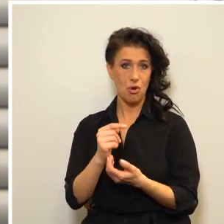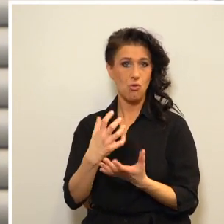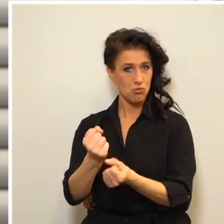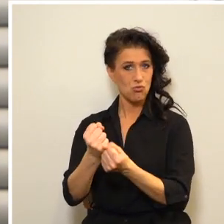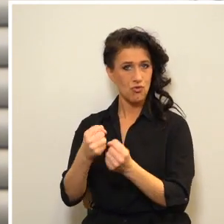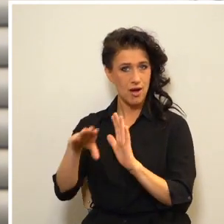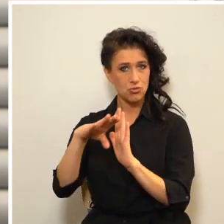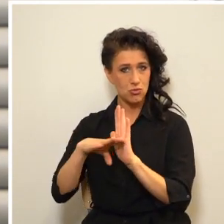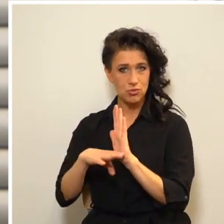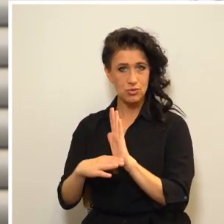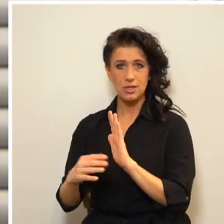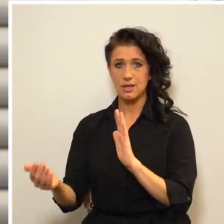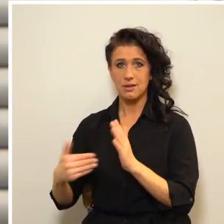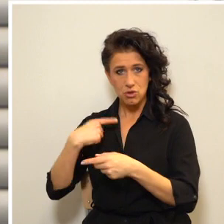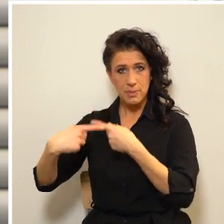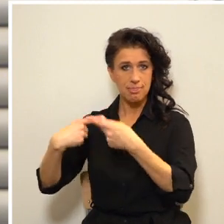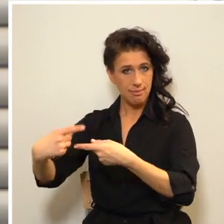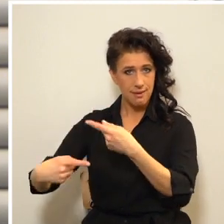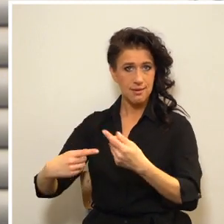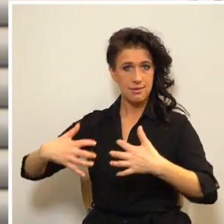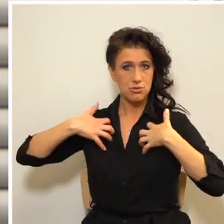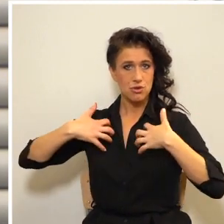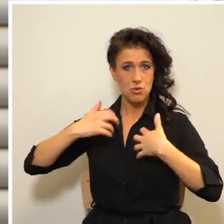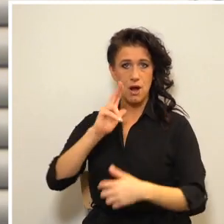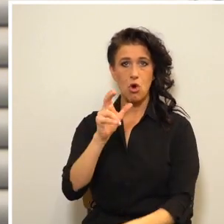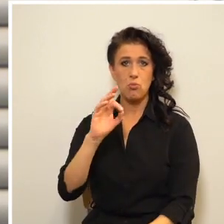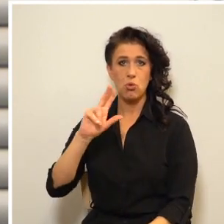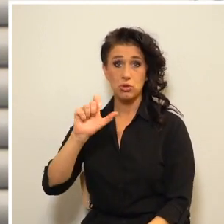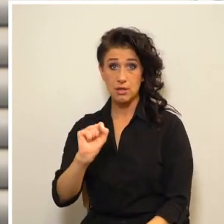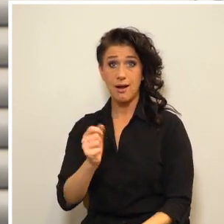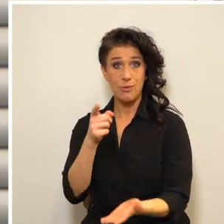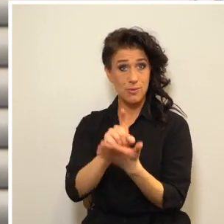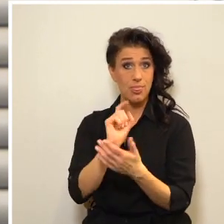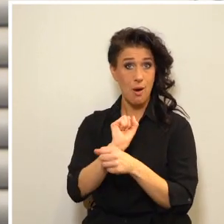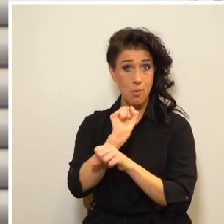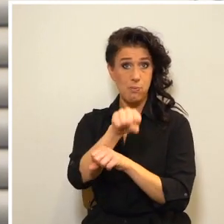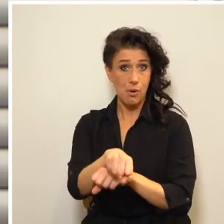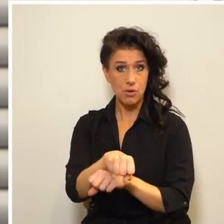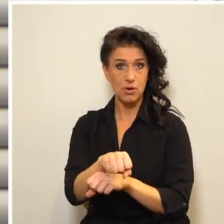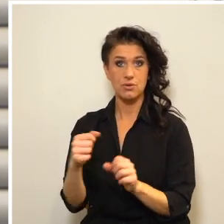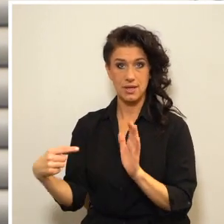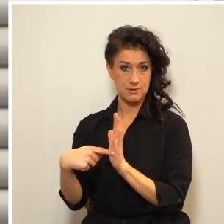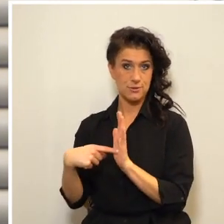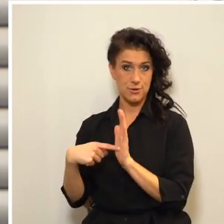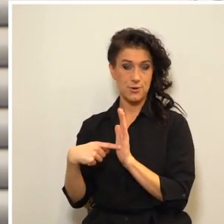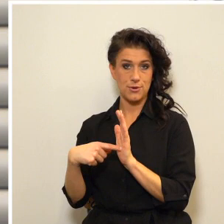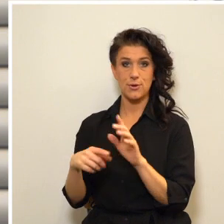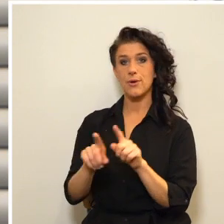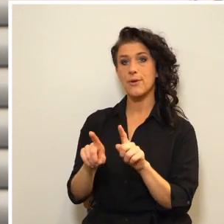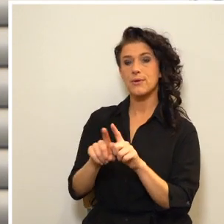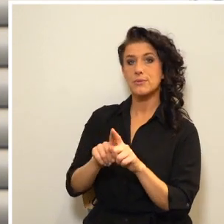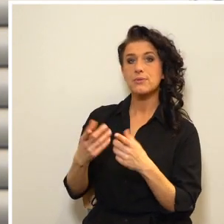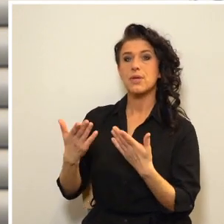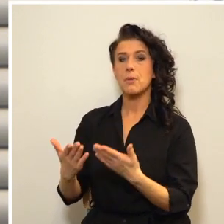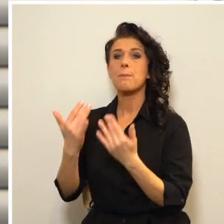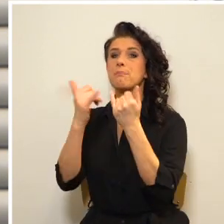warunkach żeby te komórki wciąż były żywe to udało się pokonać to co to co przed czym stoimy